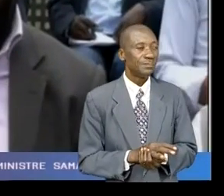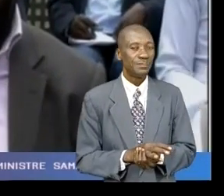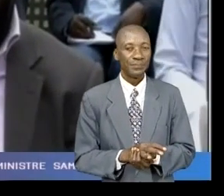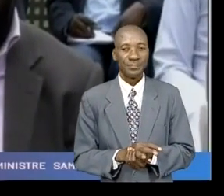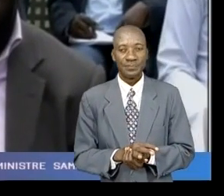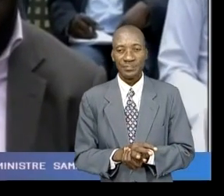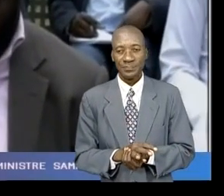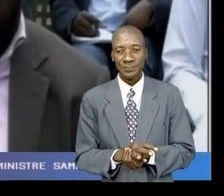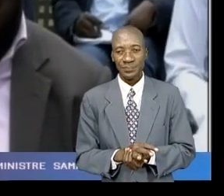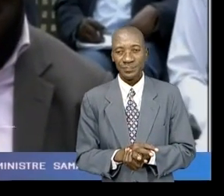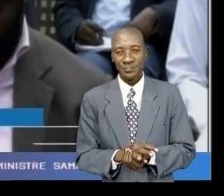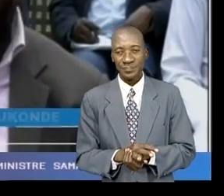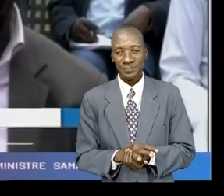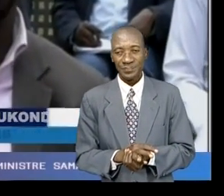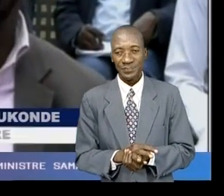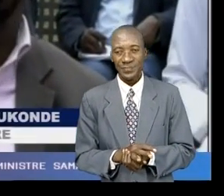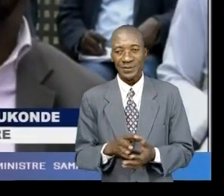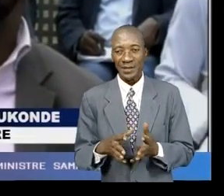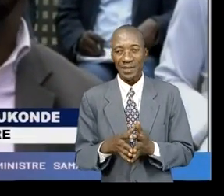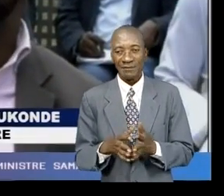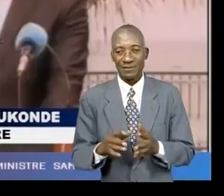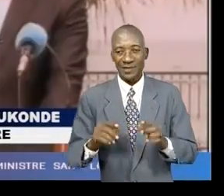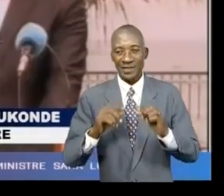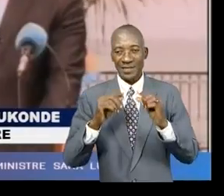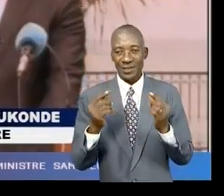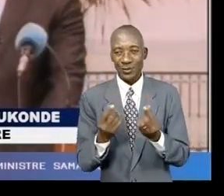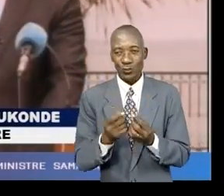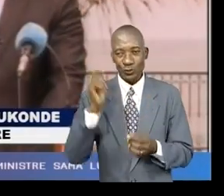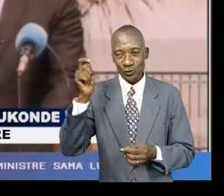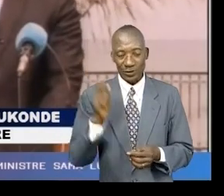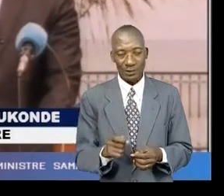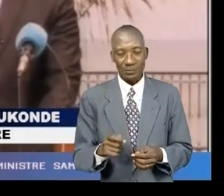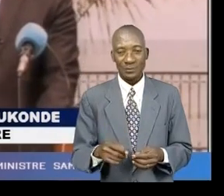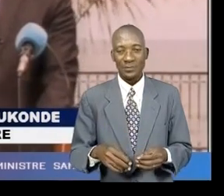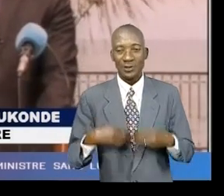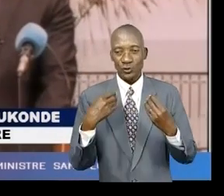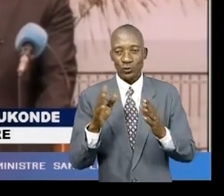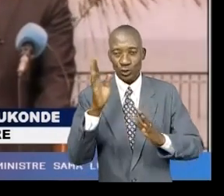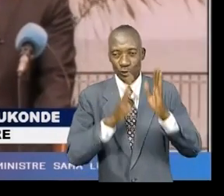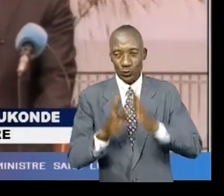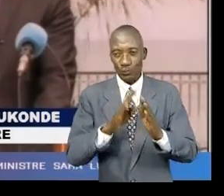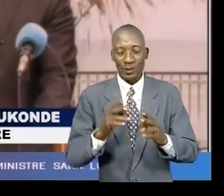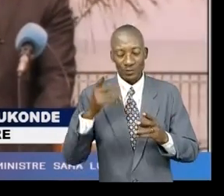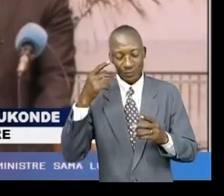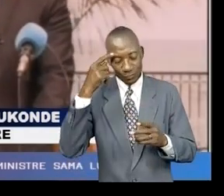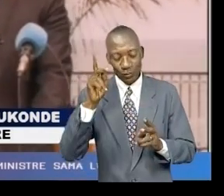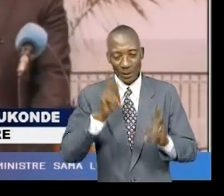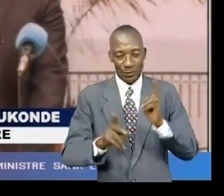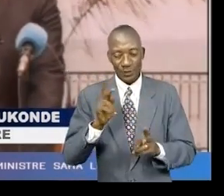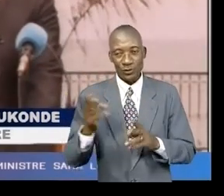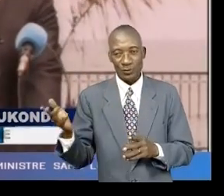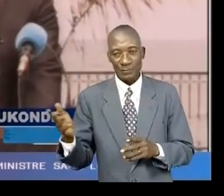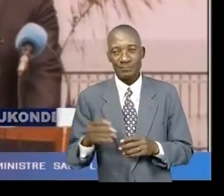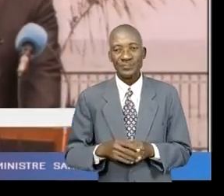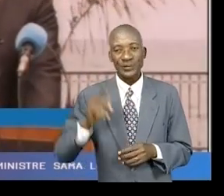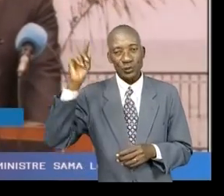avec les groupes armés qui terrorise nos populations et nous endeuille. Le gouverneur